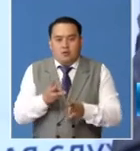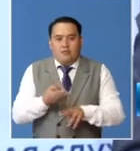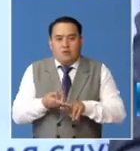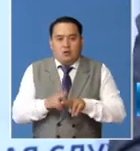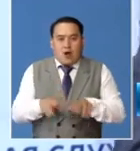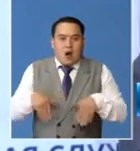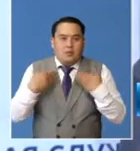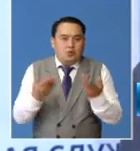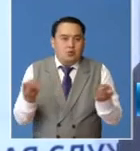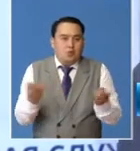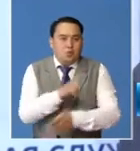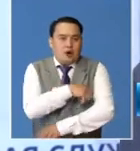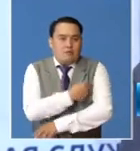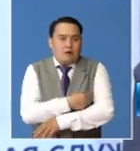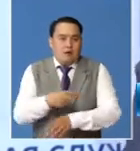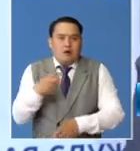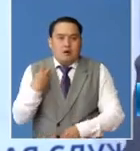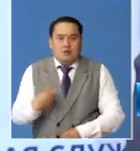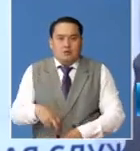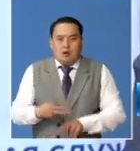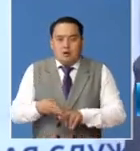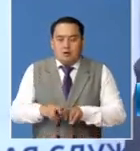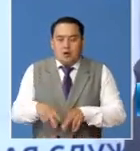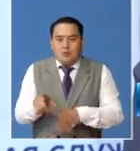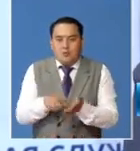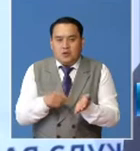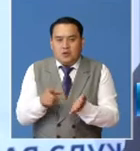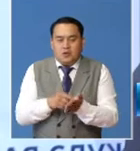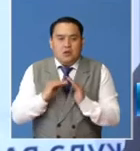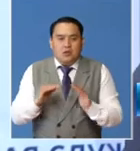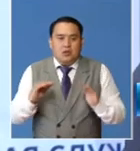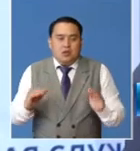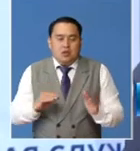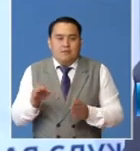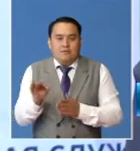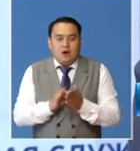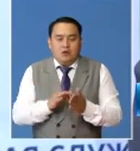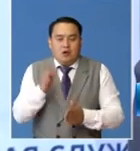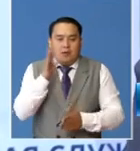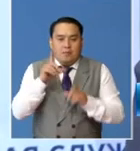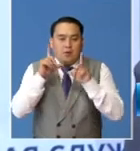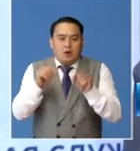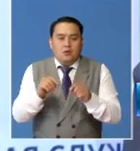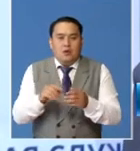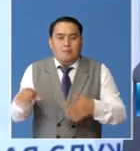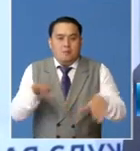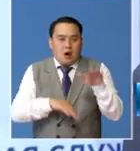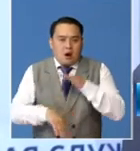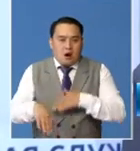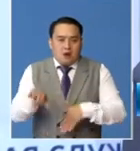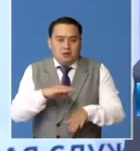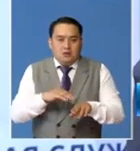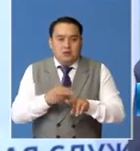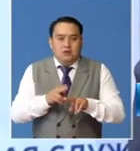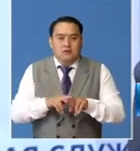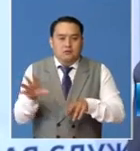немедленно обратиться к врачу. В группе риска дети до 5 лет и пенсионеры. Необходимо временно воздержаться от посещения бассейнов, банных